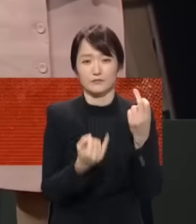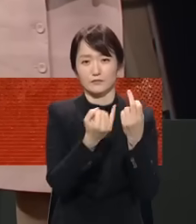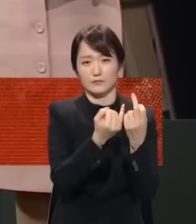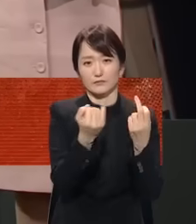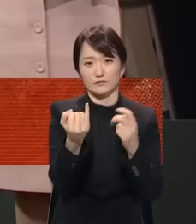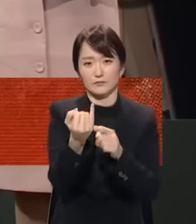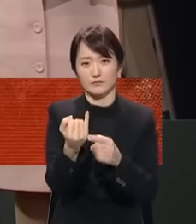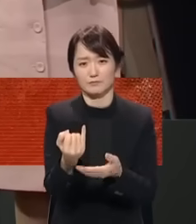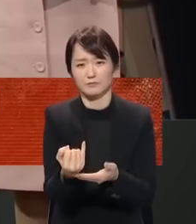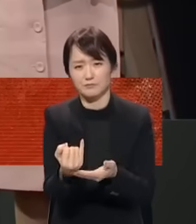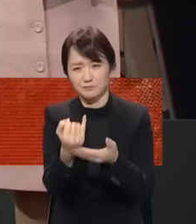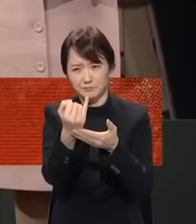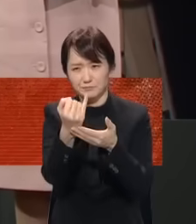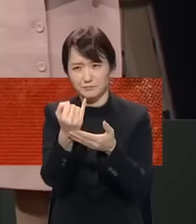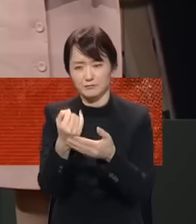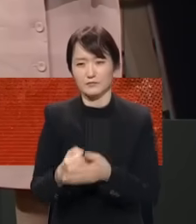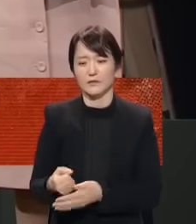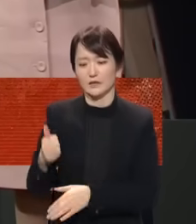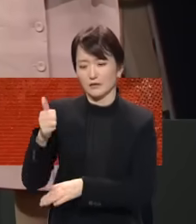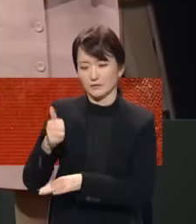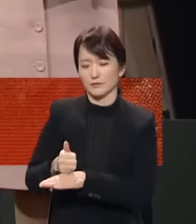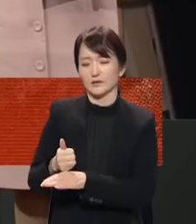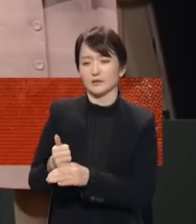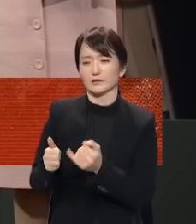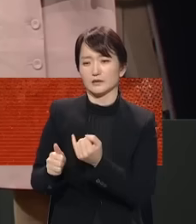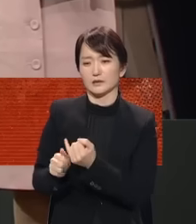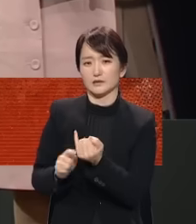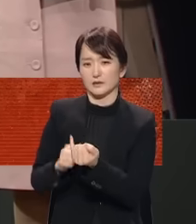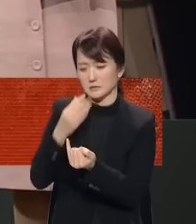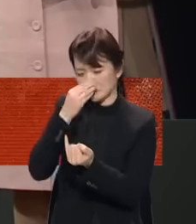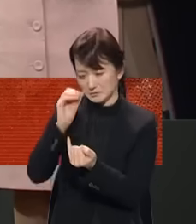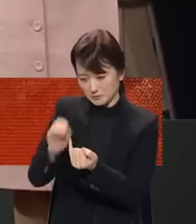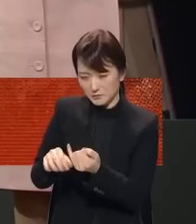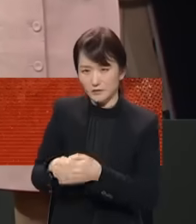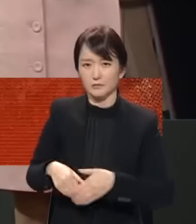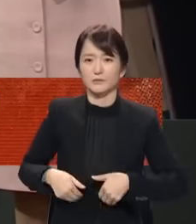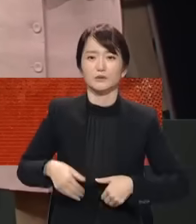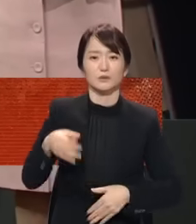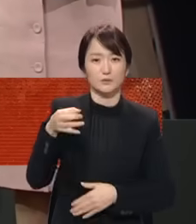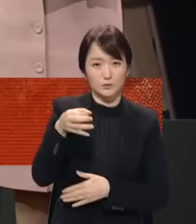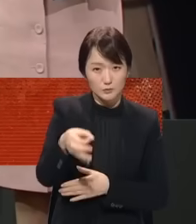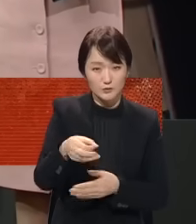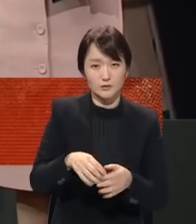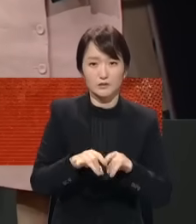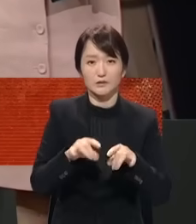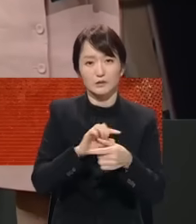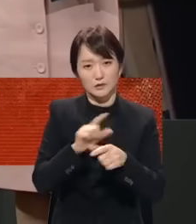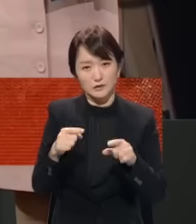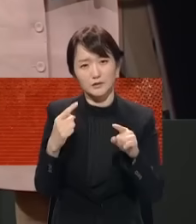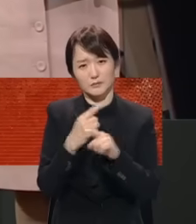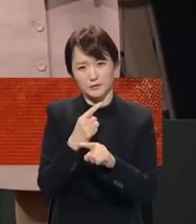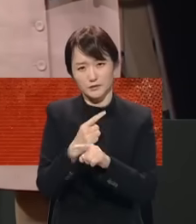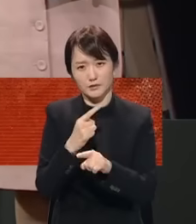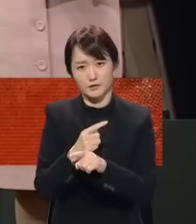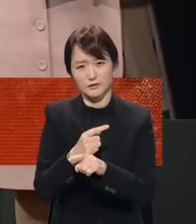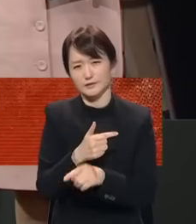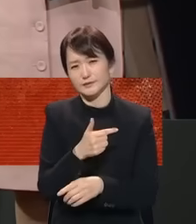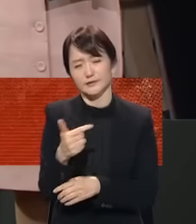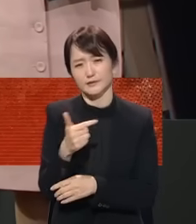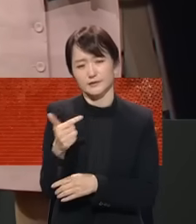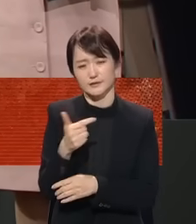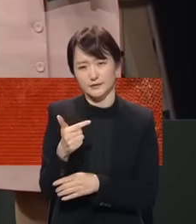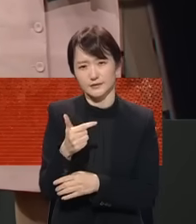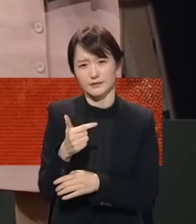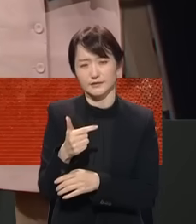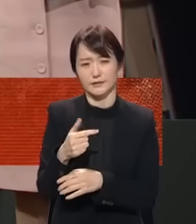홍 씨를 은근히 무시하기까지 한다고 합니다. 용돈을 드리거나 가전제품 바꿔드리는 걸로 한 번씩 크게